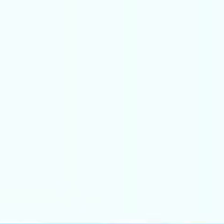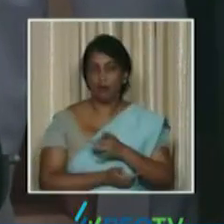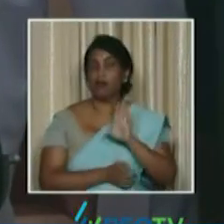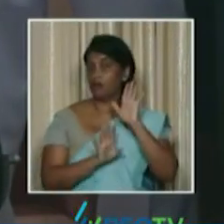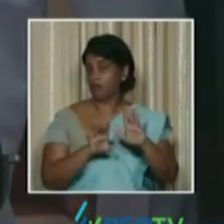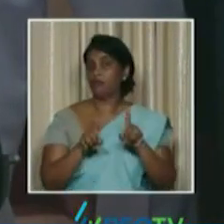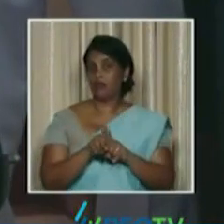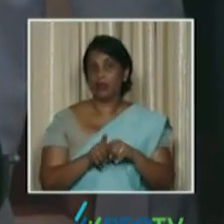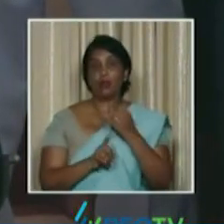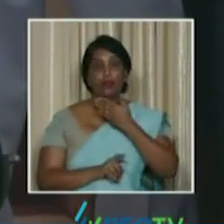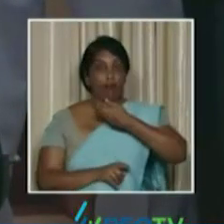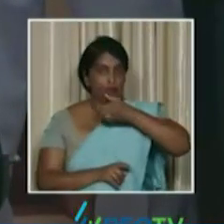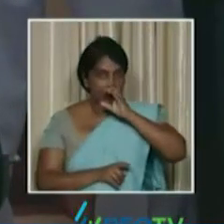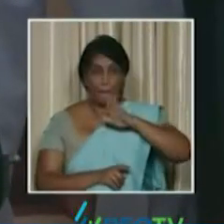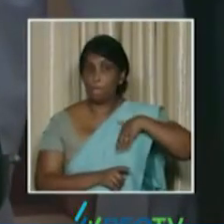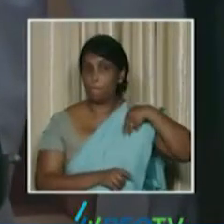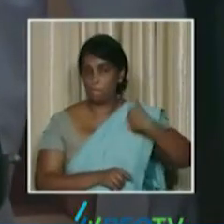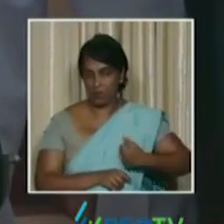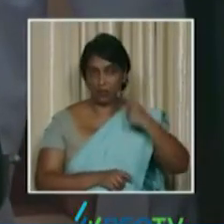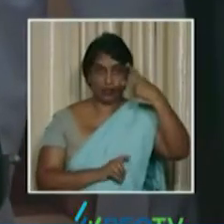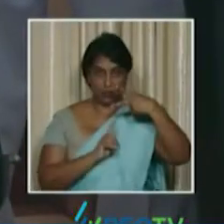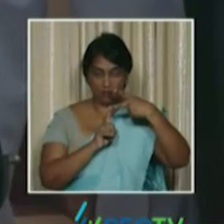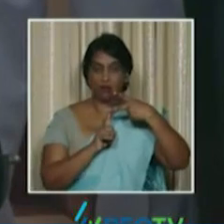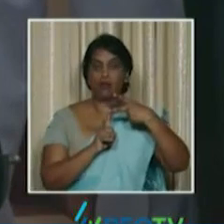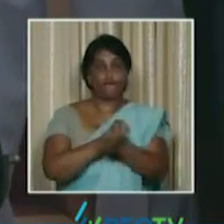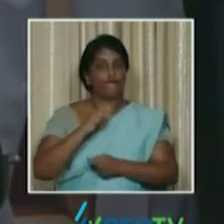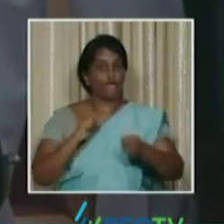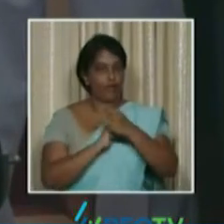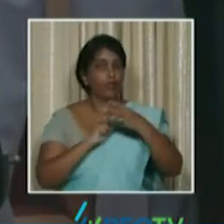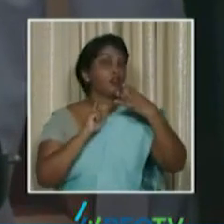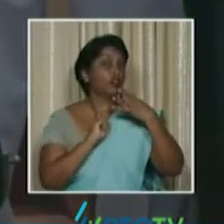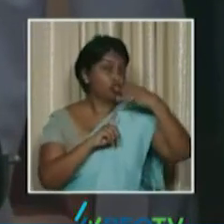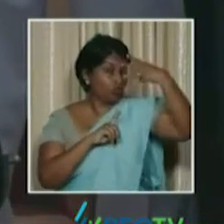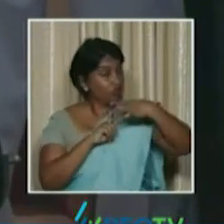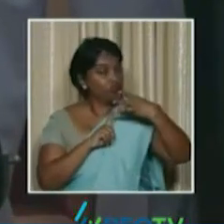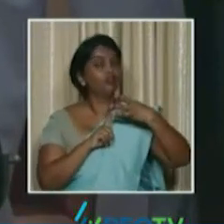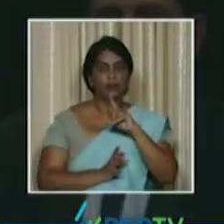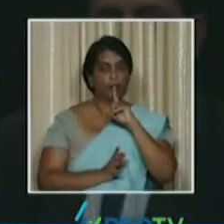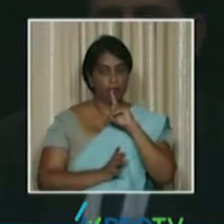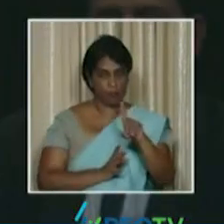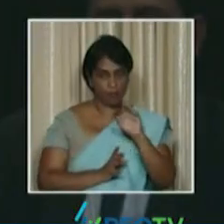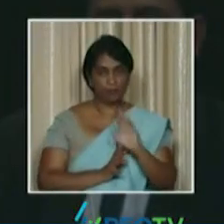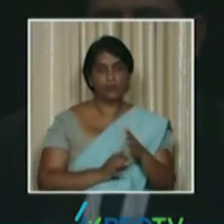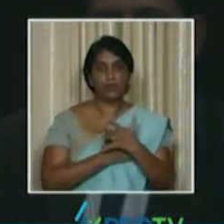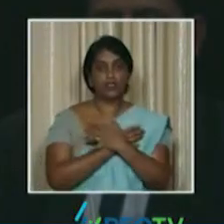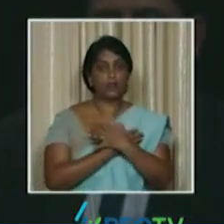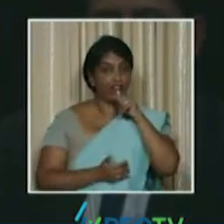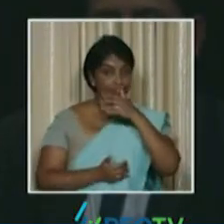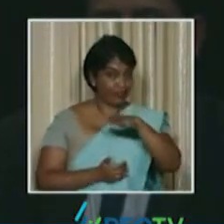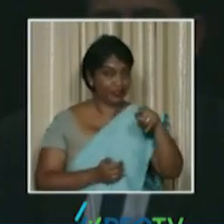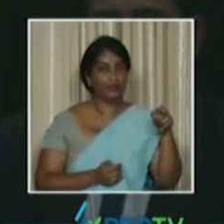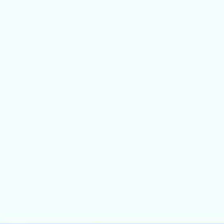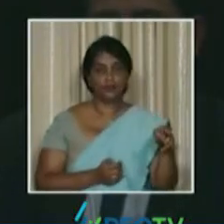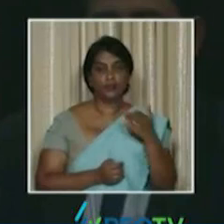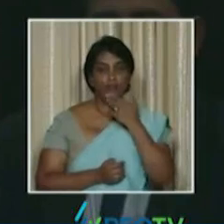ඇර පානීය ජලය ප්‍රමුඛත්වය දෙවෙනි ප්‍රමුඛත්වය ගොවිතැන තුන්වෙනි ප්‍රමුඛත්වය විදුලි බලය සමනලව ජලාශයේ